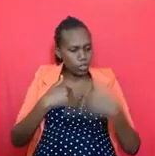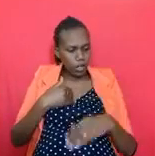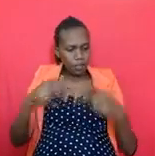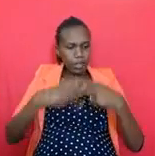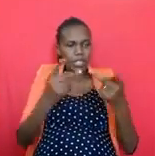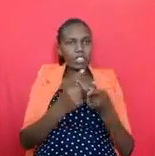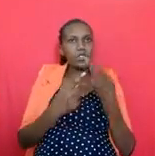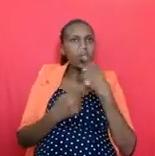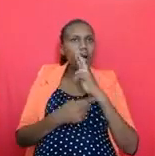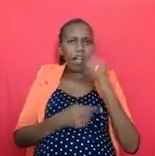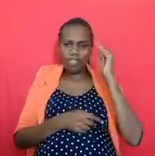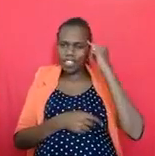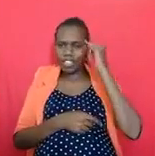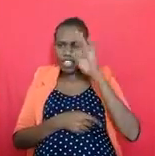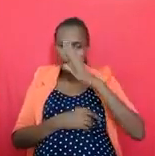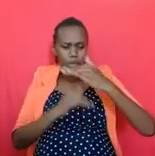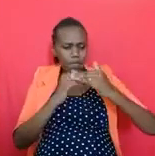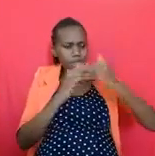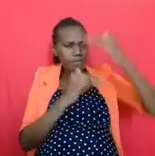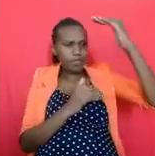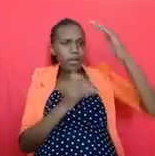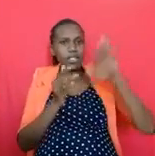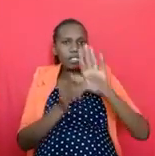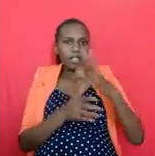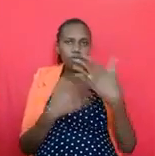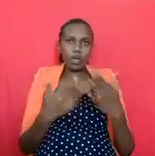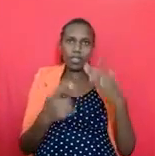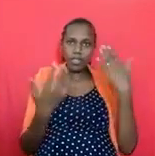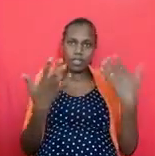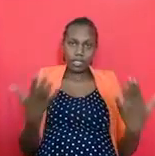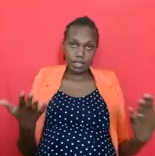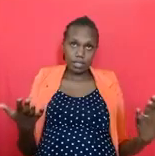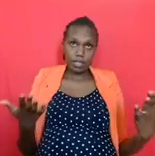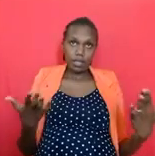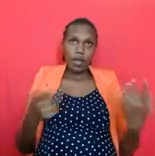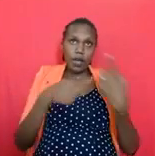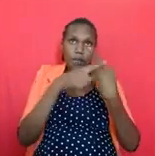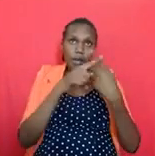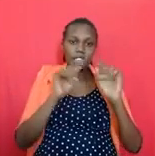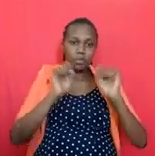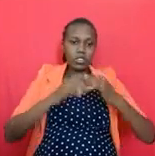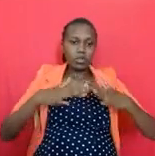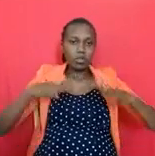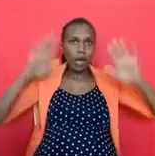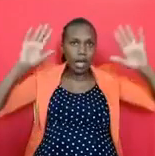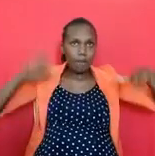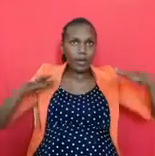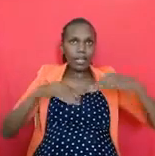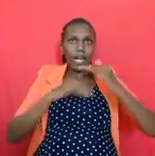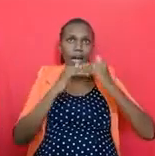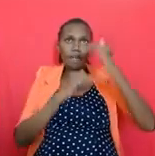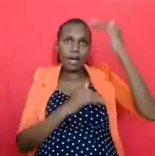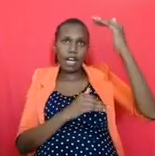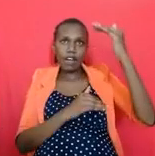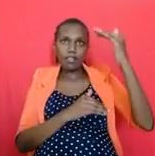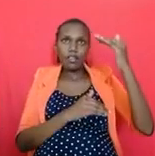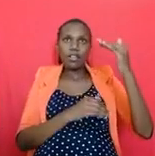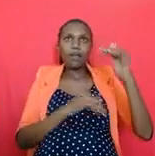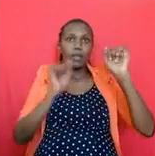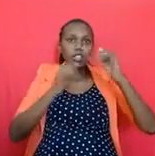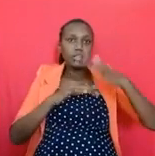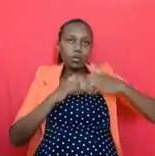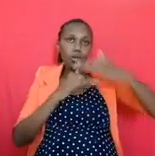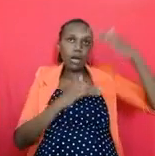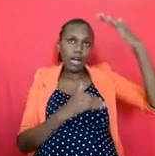ukinyeire mwicirerie waku na maundu maku no umbuke na njirire ngihota gutuma